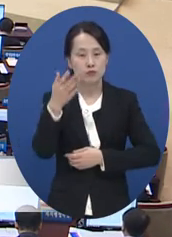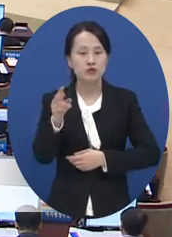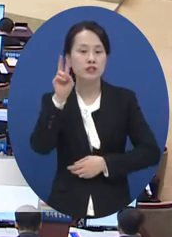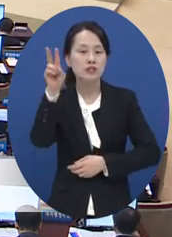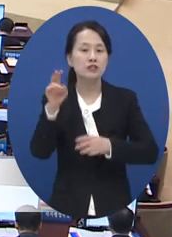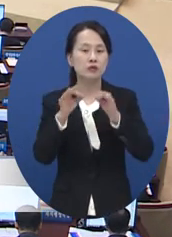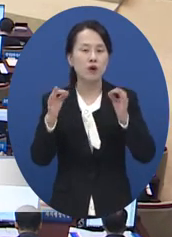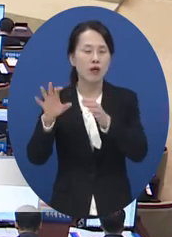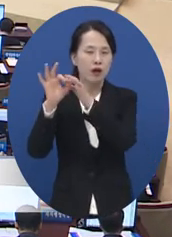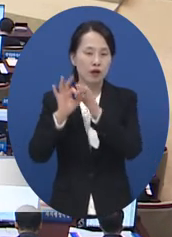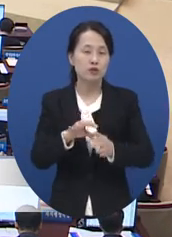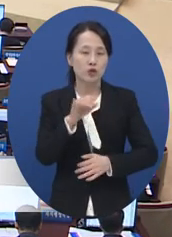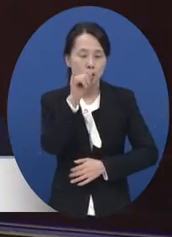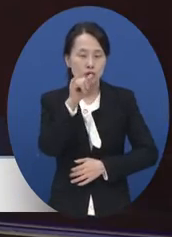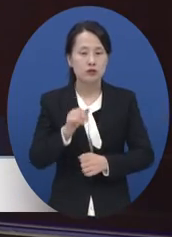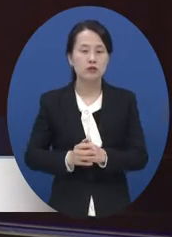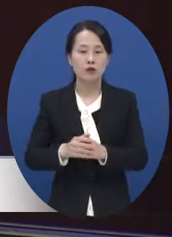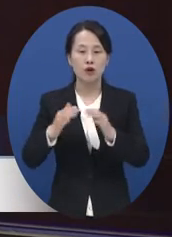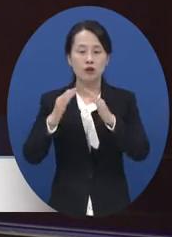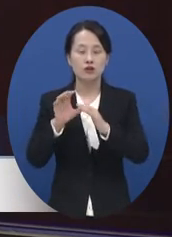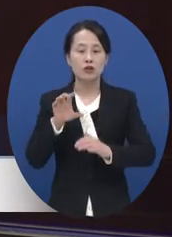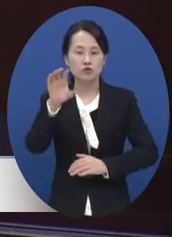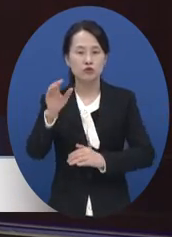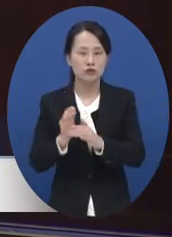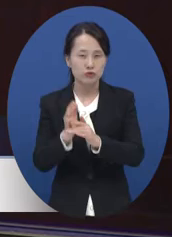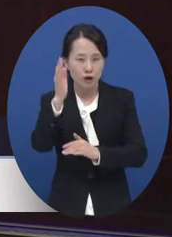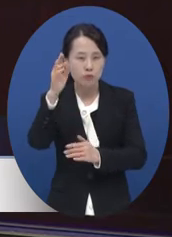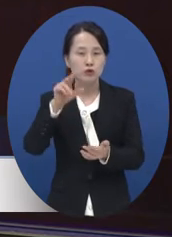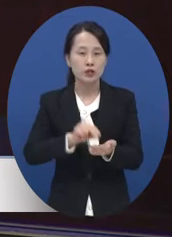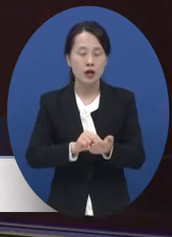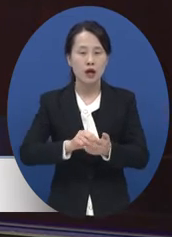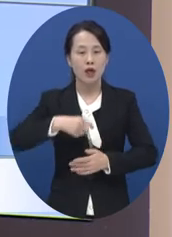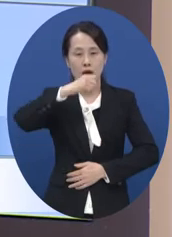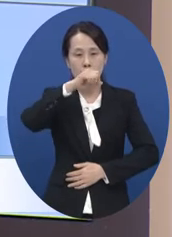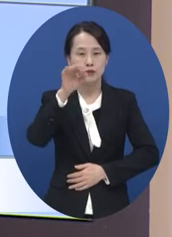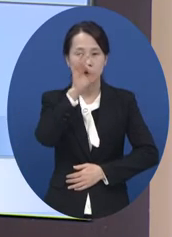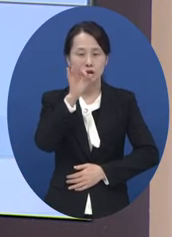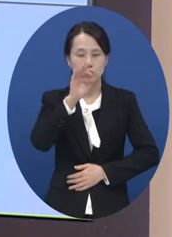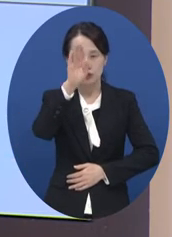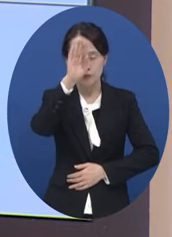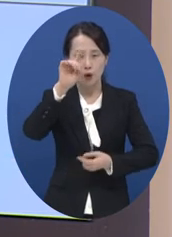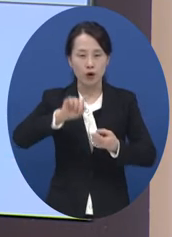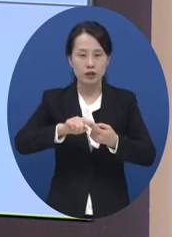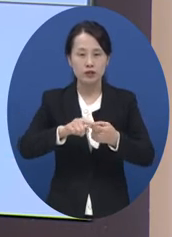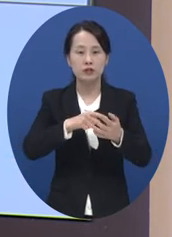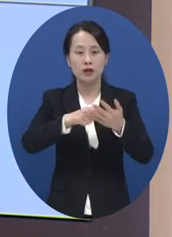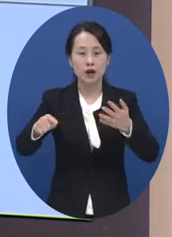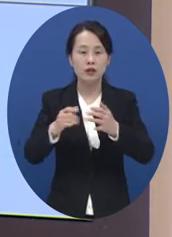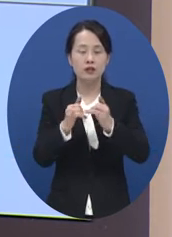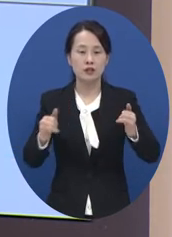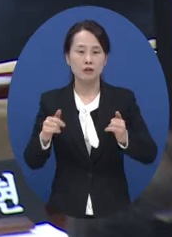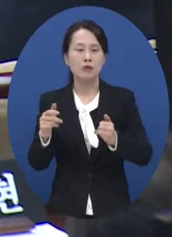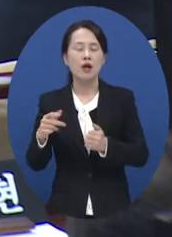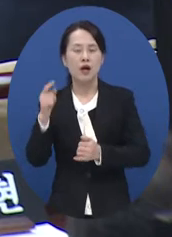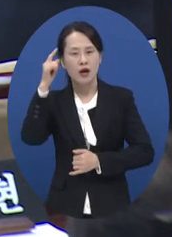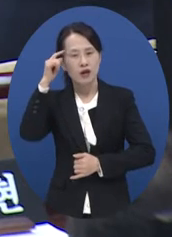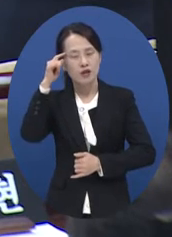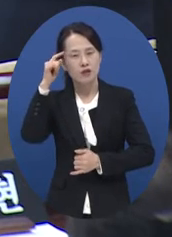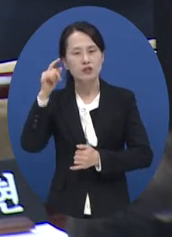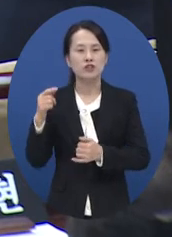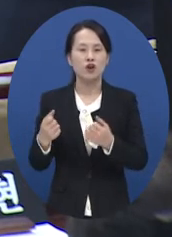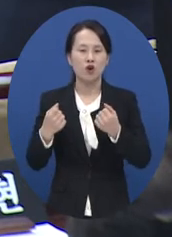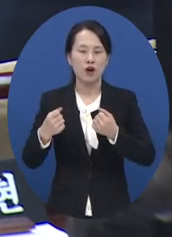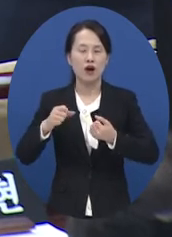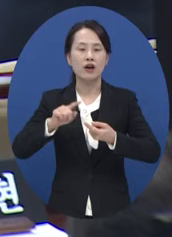도정질문 은 이틀째 이어졌습니다 과도한 주택 투기 문제와 아프리카 돼지 열병 에 관련된 살처분 인력의 정신건강 등